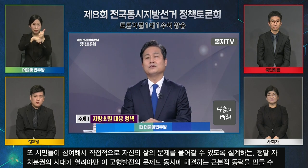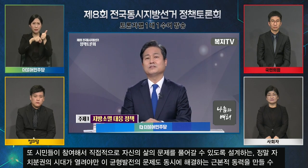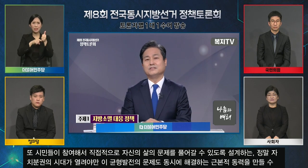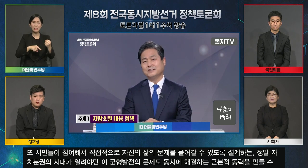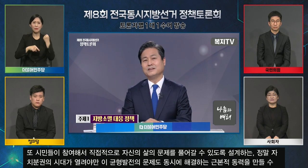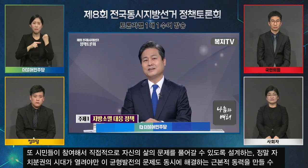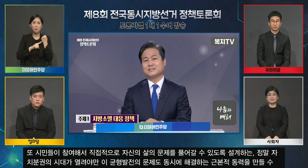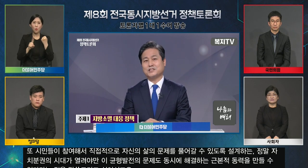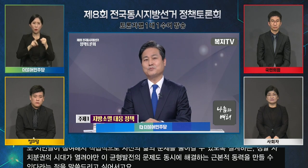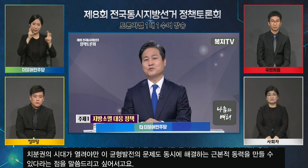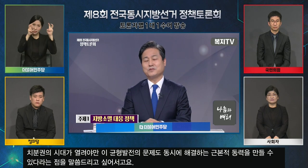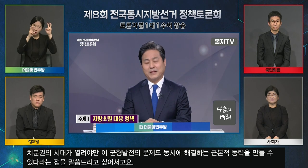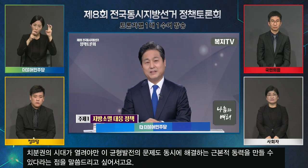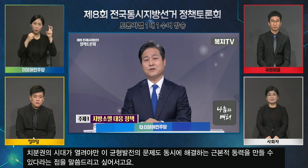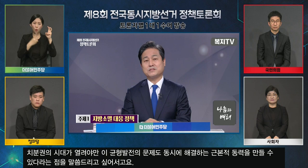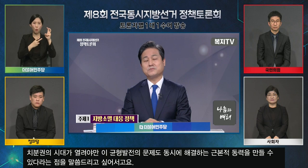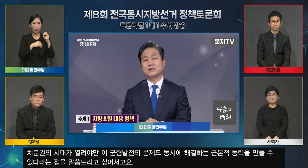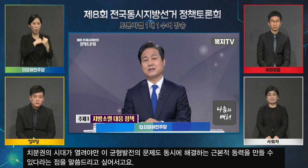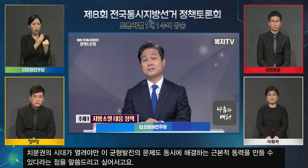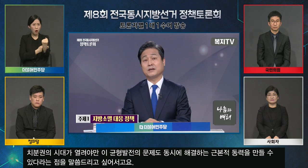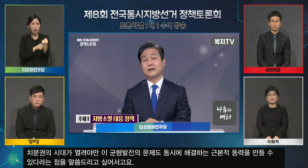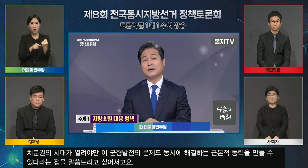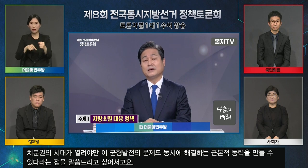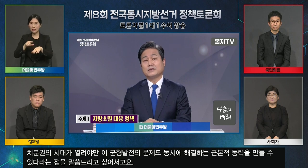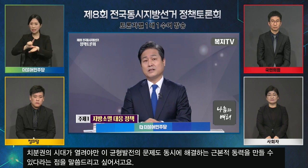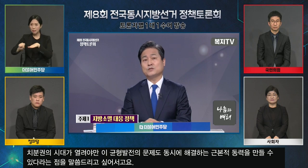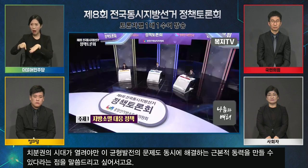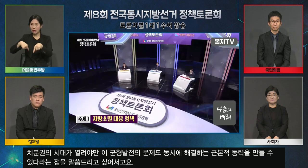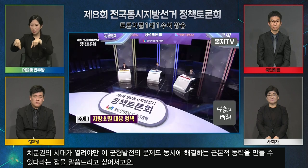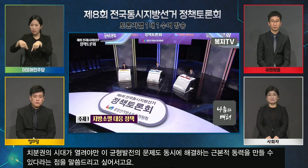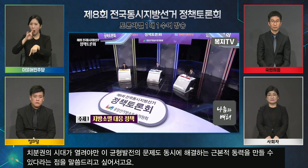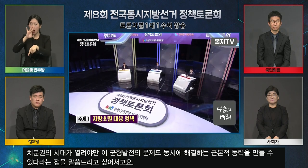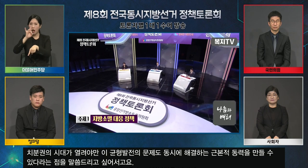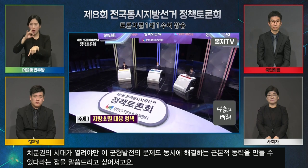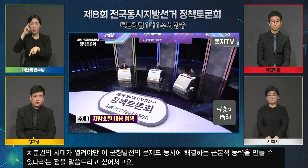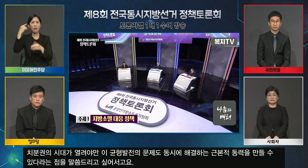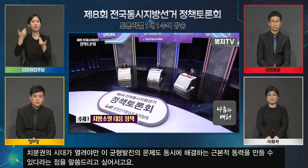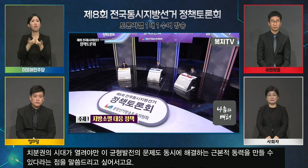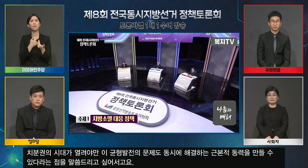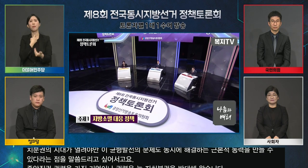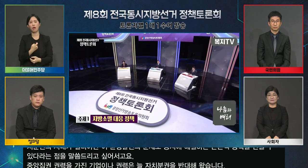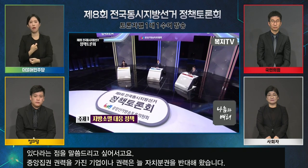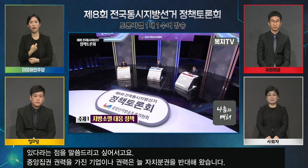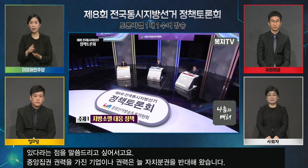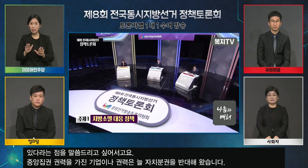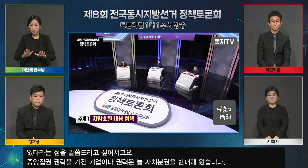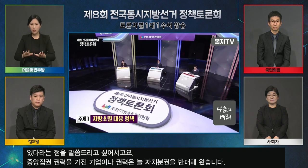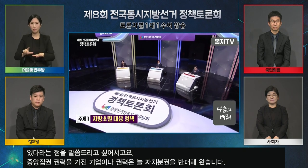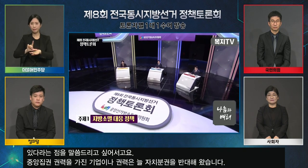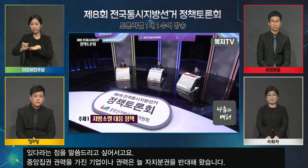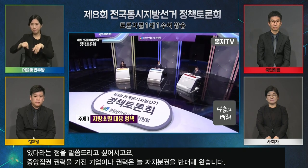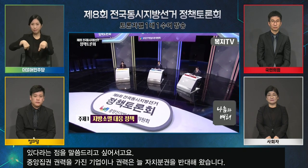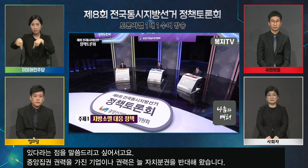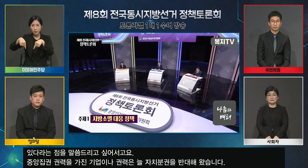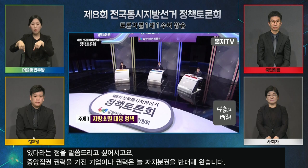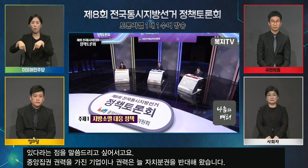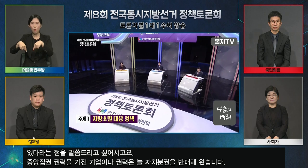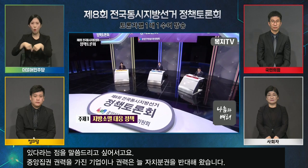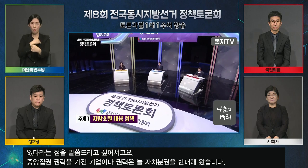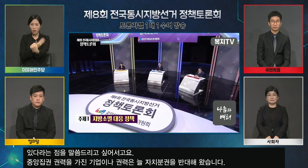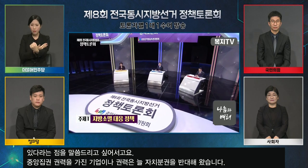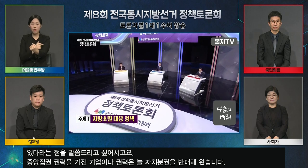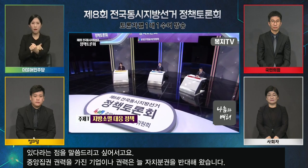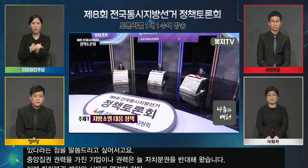권력은 늘 자치분권을 반대해왔습니다. 이제 자치분권 개헌의 시대가 저는 열려야 한다 이 말씀을 드리면서